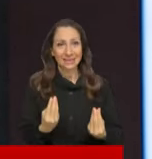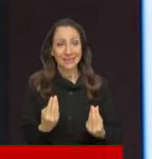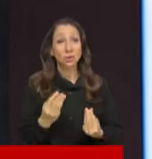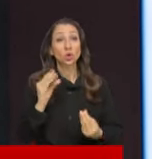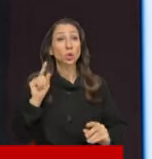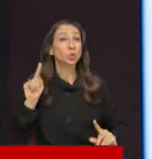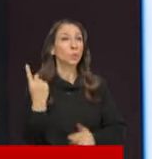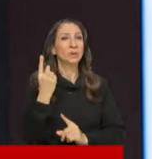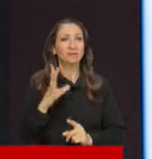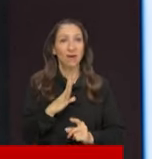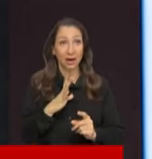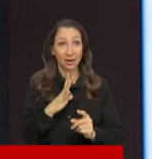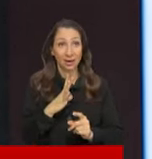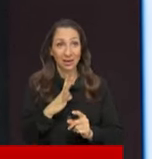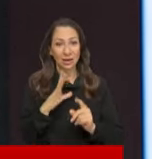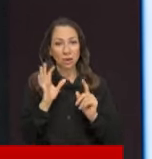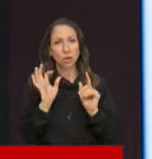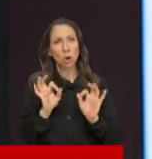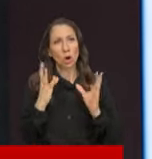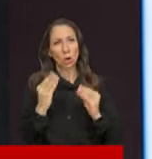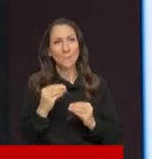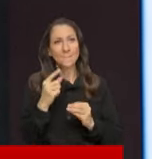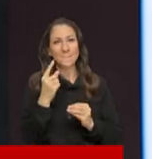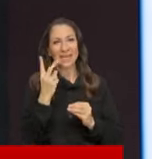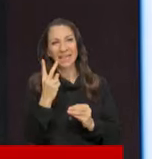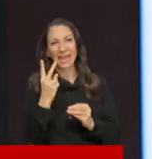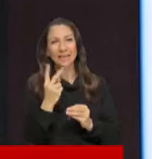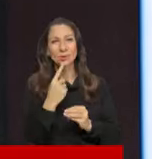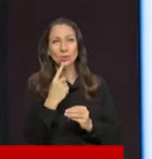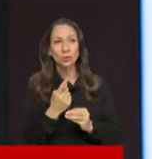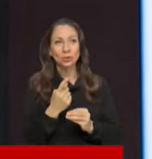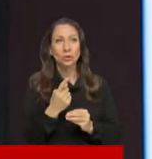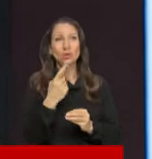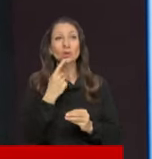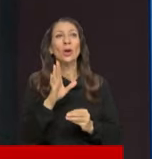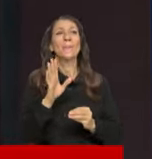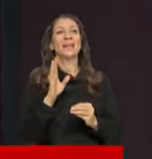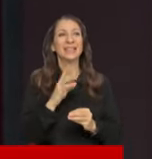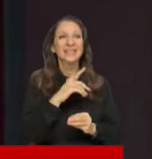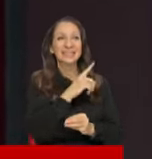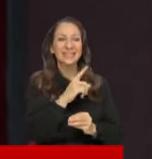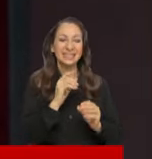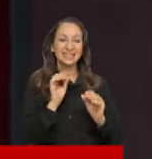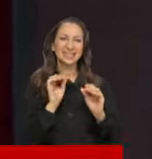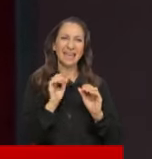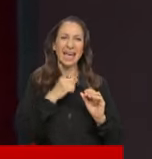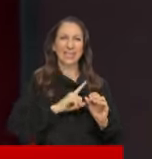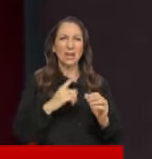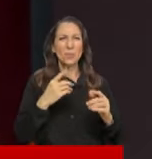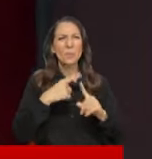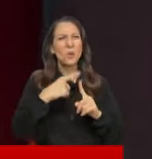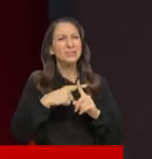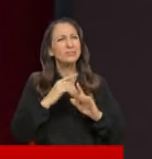çok sürprizimiz var şöyle oluyor Bir iki tanesini söylüyorsunuz söylemedik söylemediğin yerlerde adayların